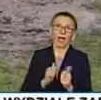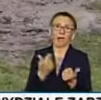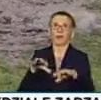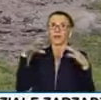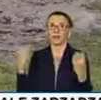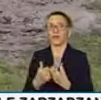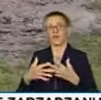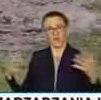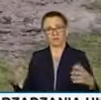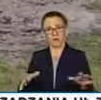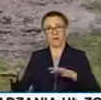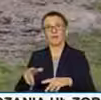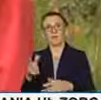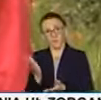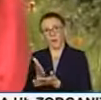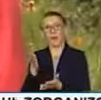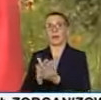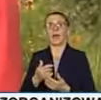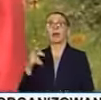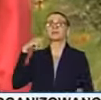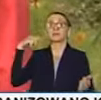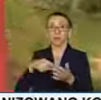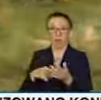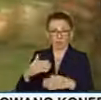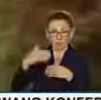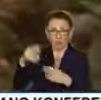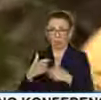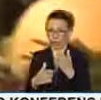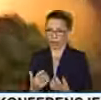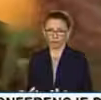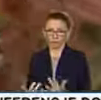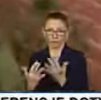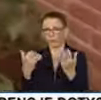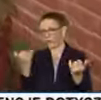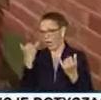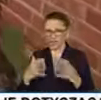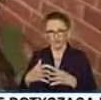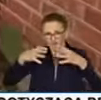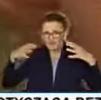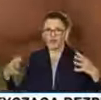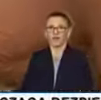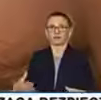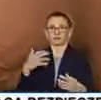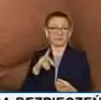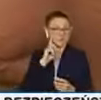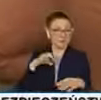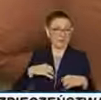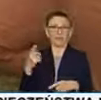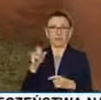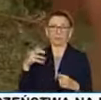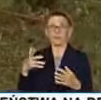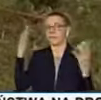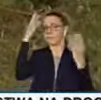miała więcej miejsca, to pomagałam. Cel na kolejny sezon to wyhodowanie jeszcze większego okazu. Panu Damianowi marzy